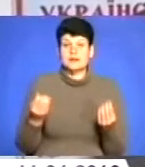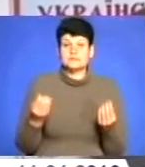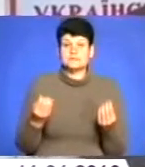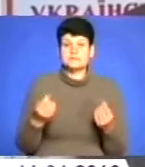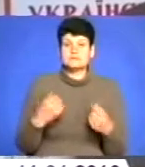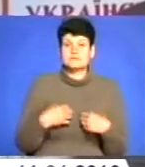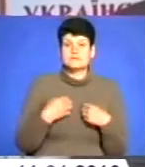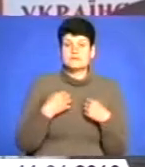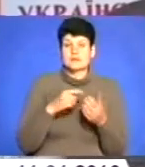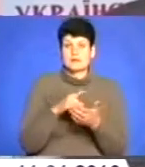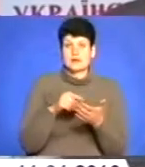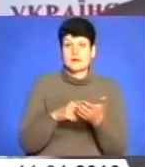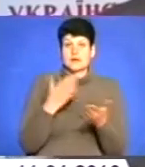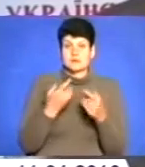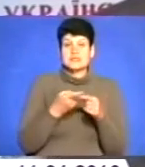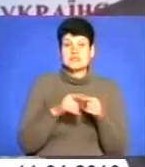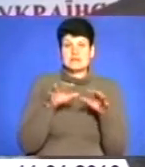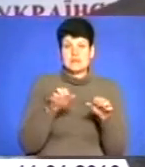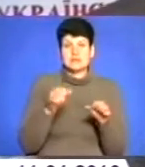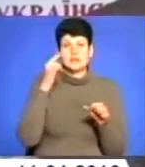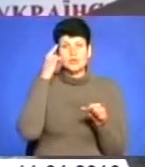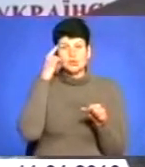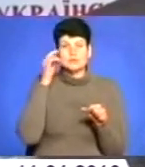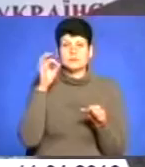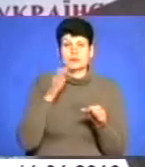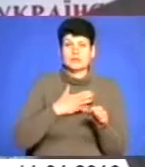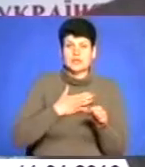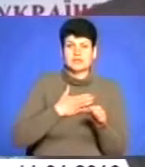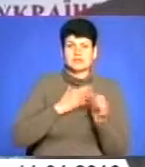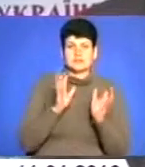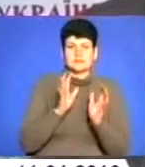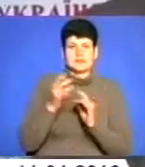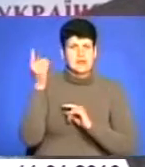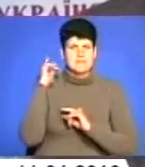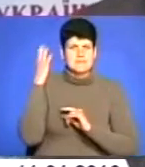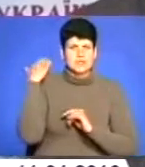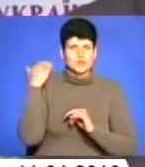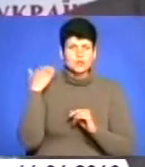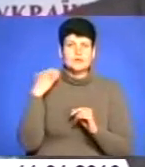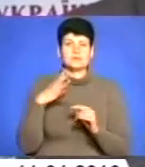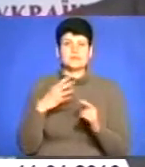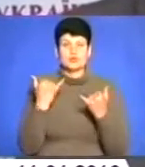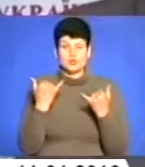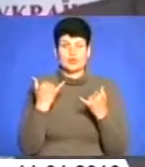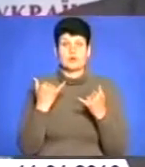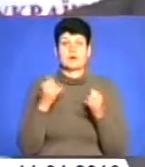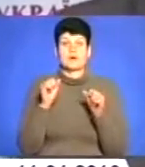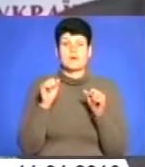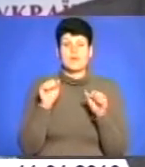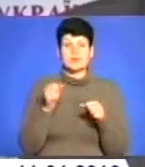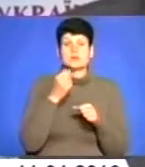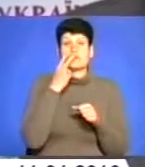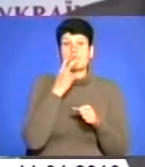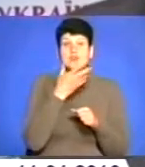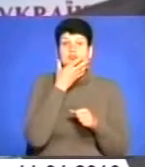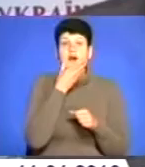виникає питання, якби ця влада дбала про, значить, наше минуле, бо тільки через минуле і сьогодення ми можемо бачити